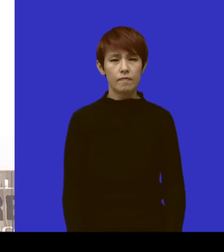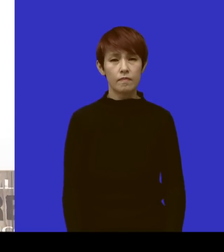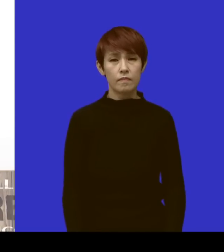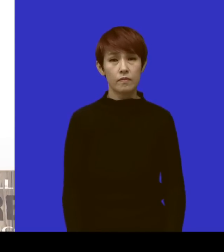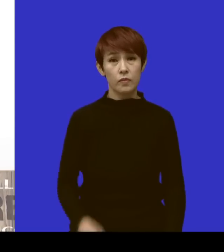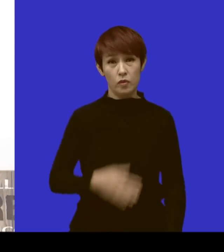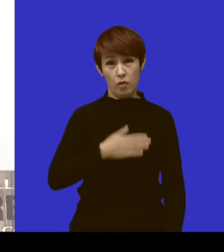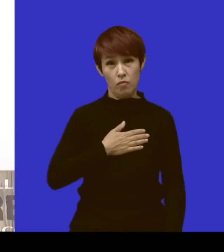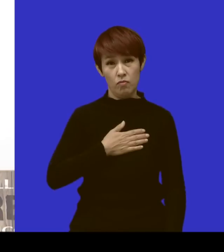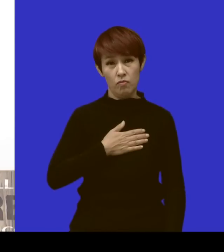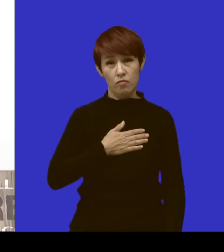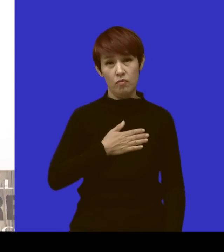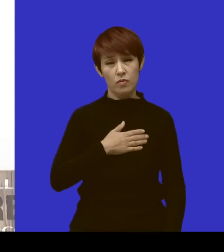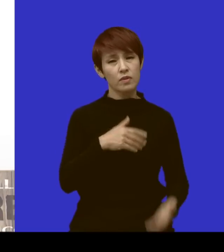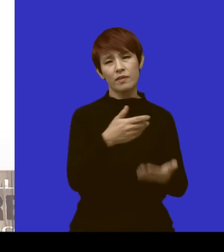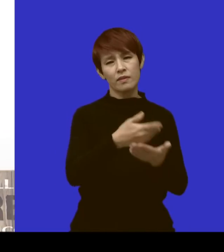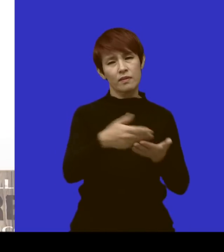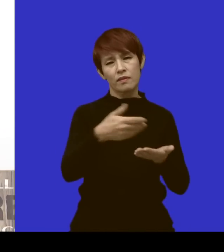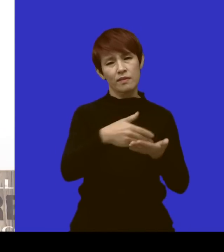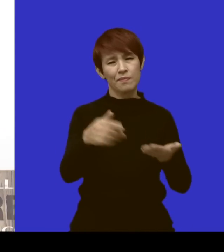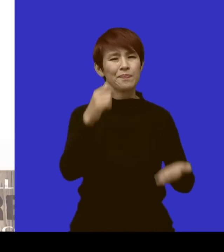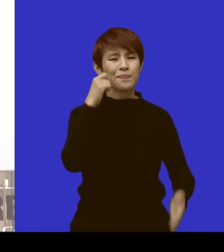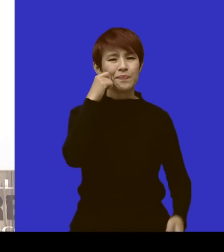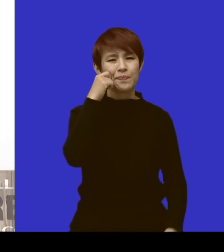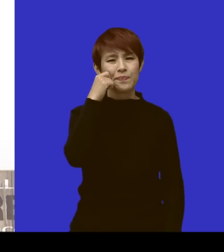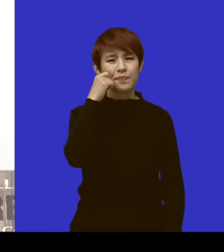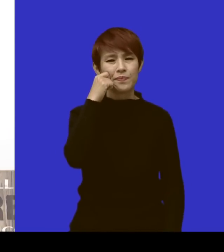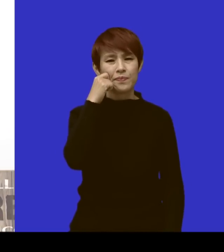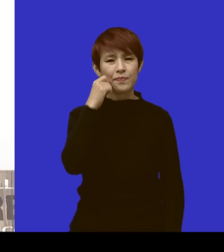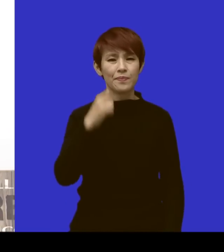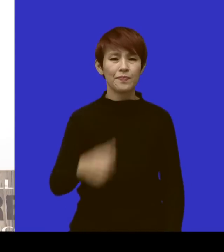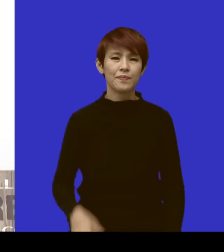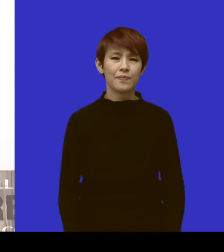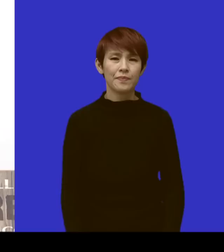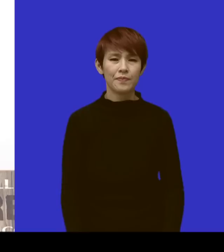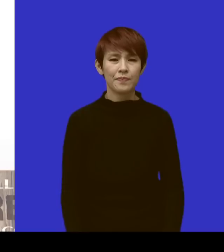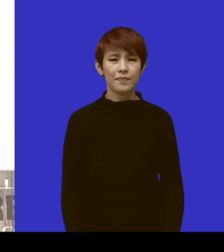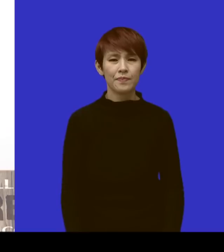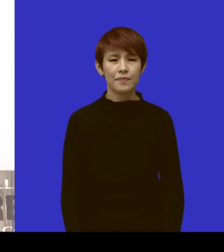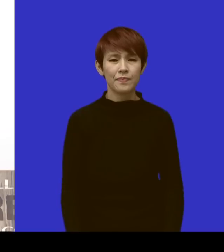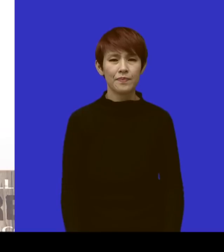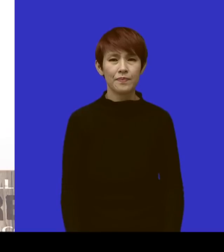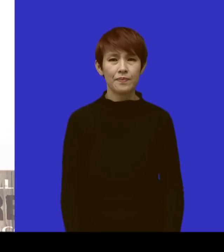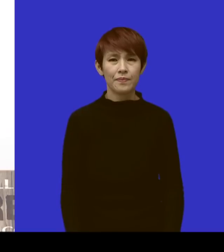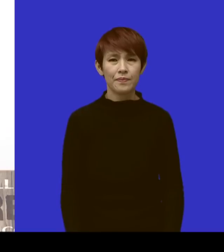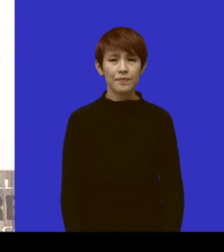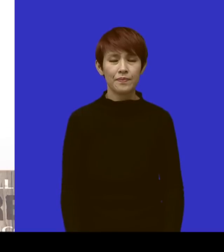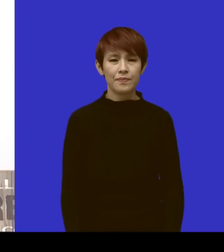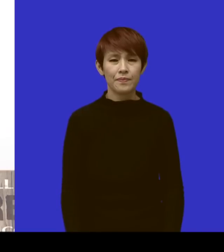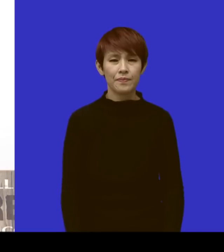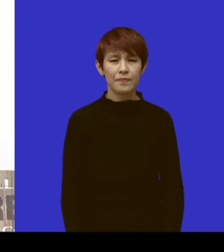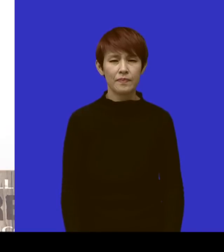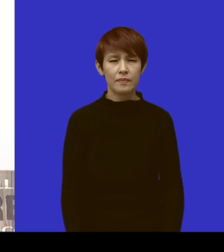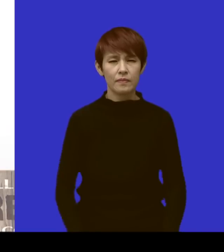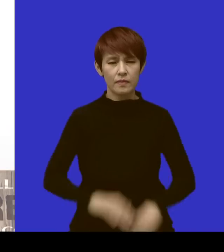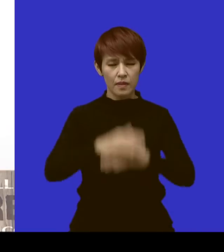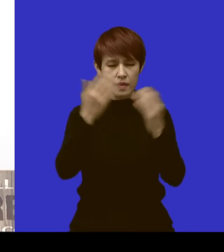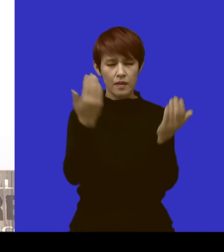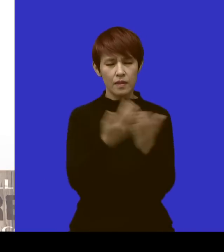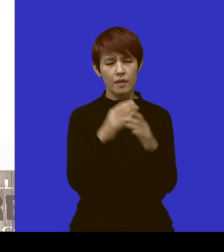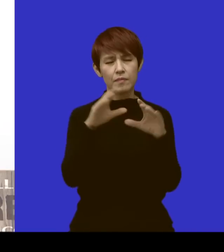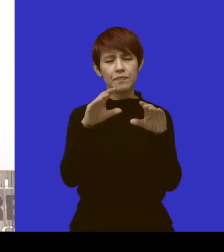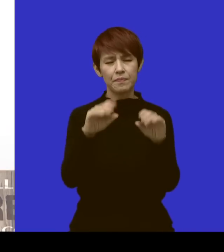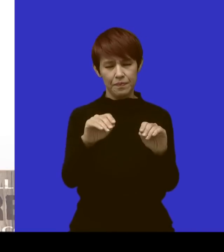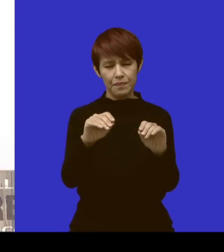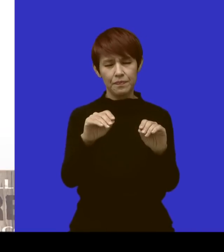저도 그림을 그릴 수 없는 예. 저를 만나야지만 됐었어요. 아, 다 멈췄구나. 예.